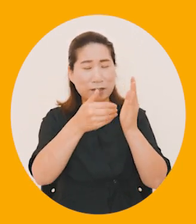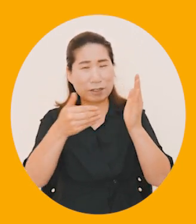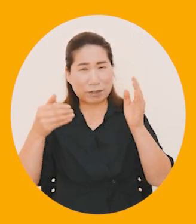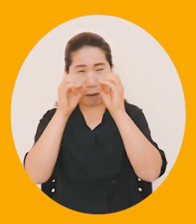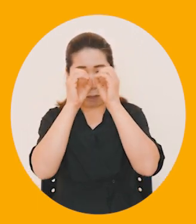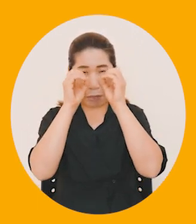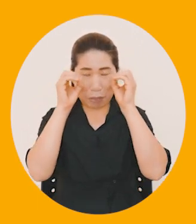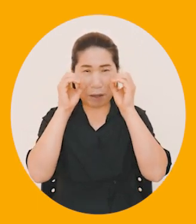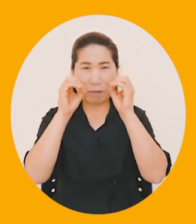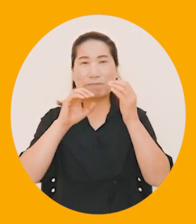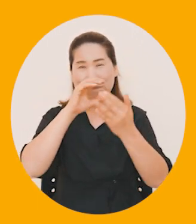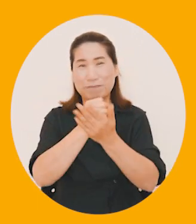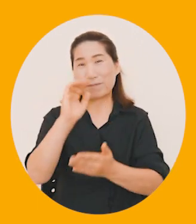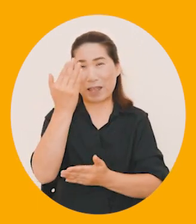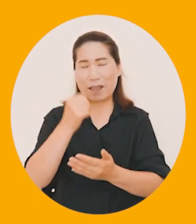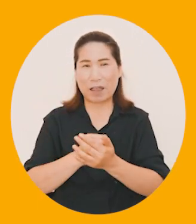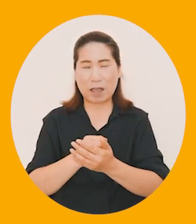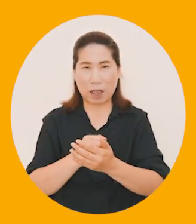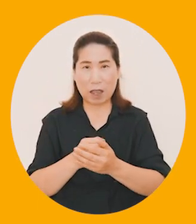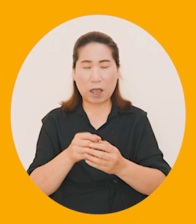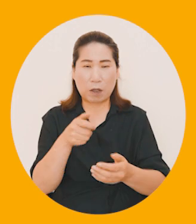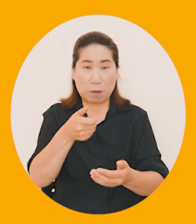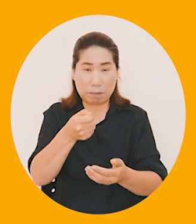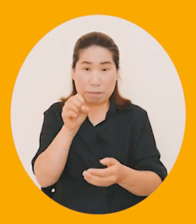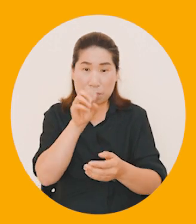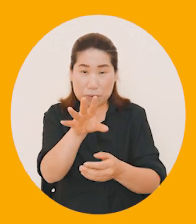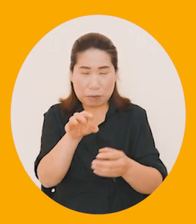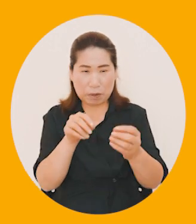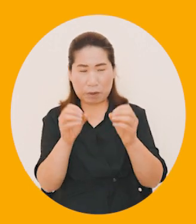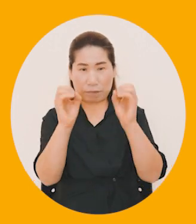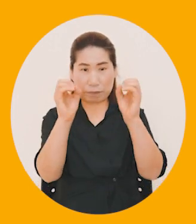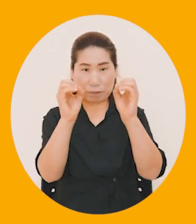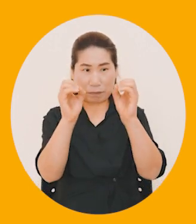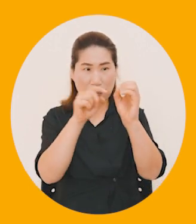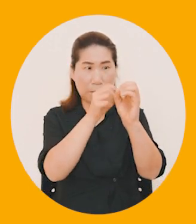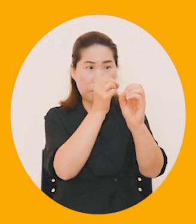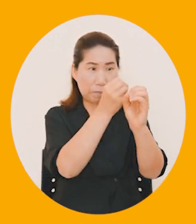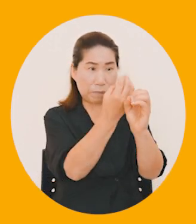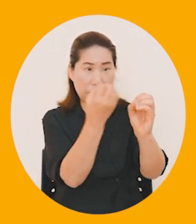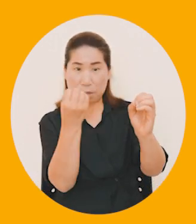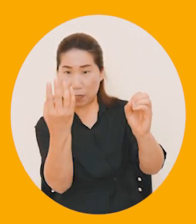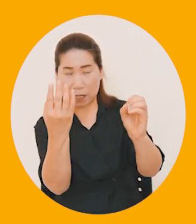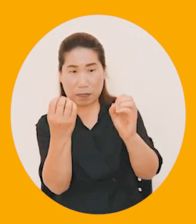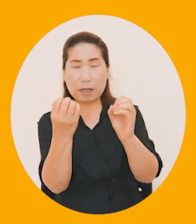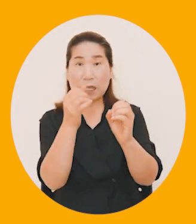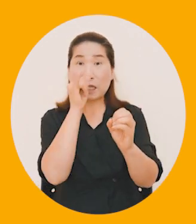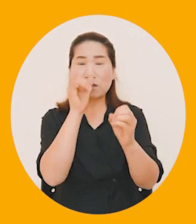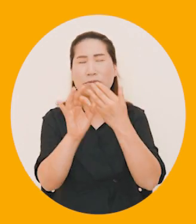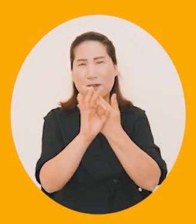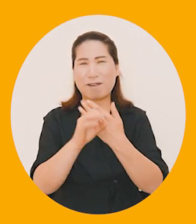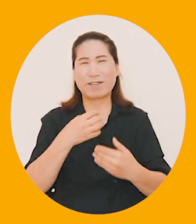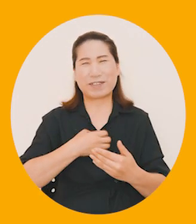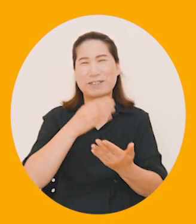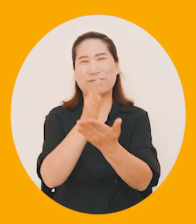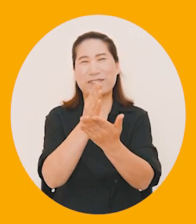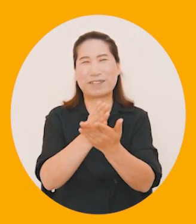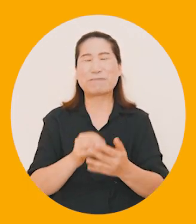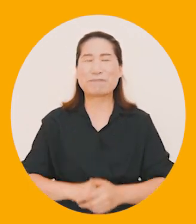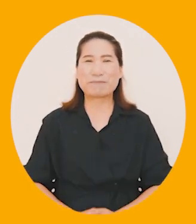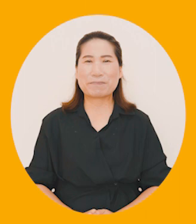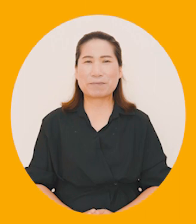지나면 좋아집니다. 손전등을 비췄을 때 양쪽 모두 눈동자 한가운데 빛이 들어있으면 염려할 필요는